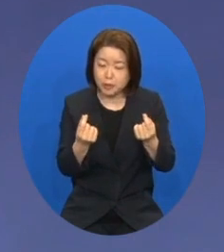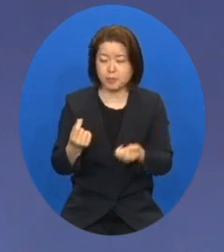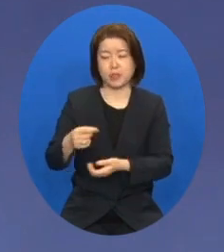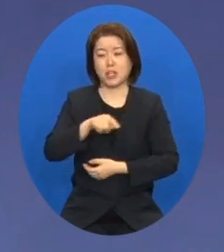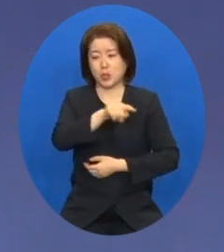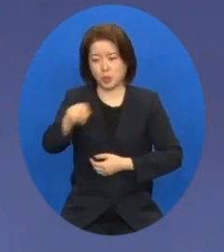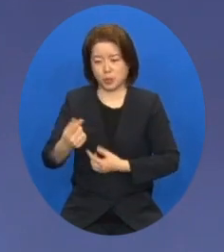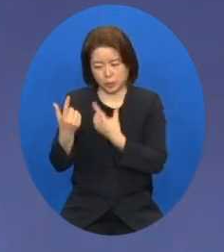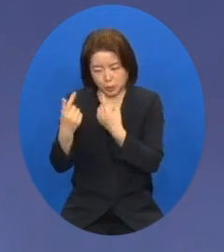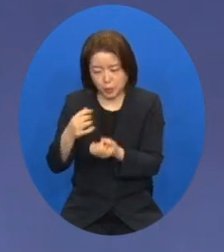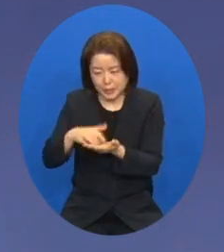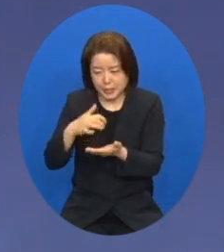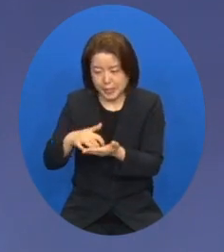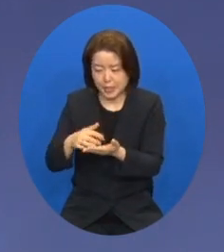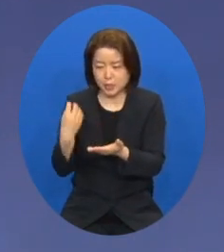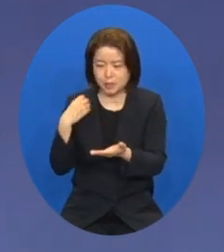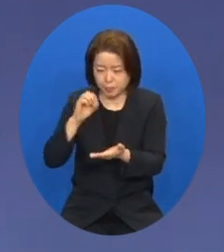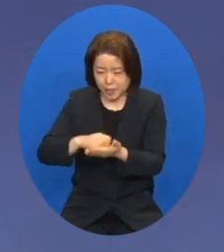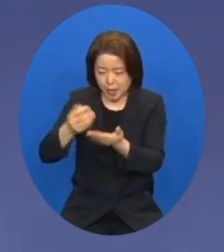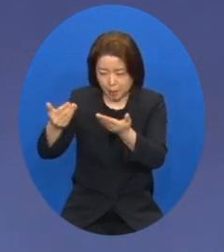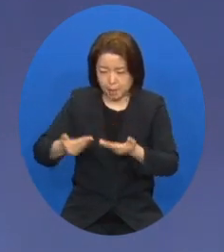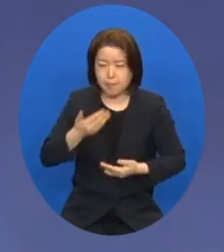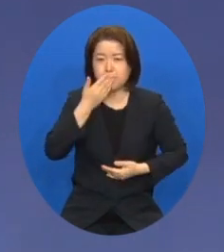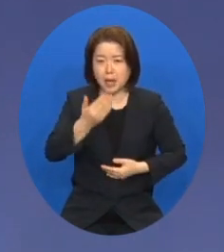헤아림을 도로 받을 것이니라